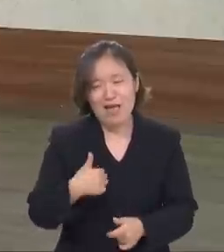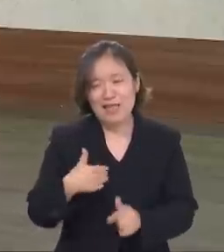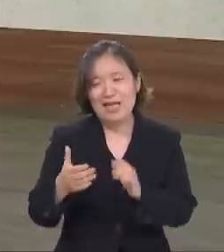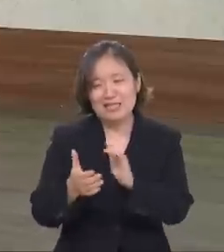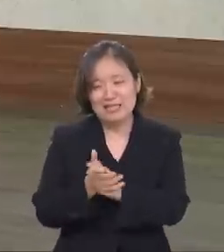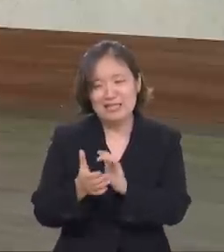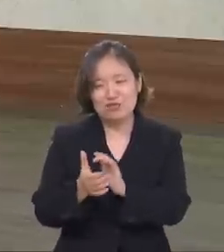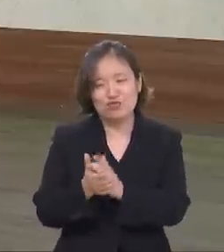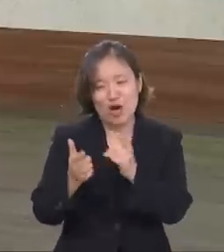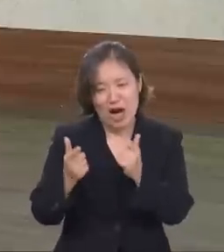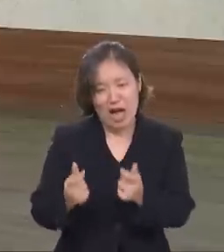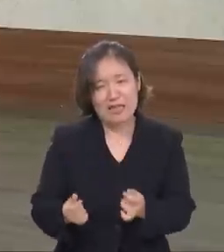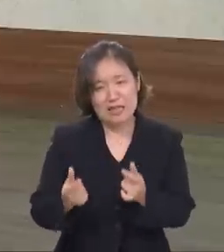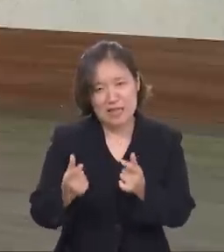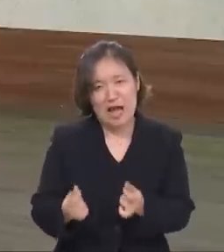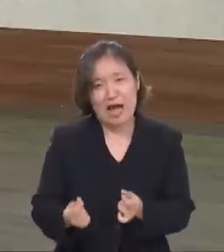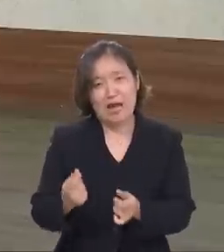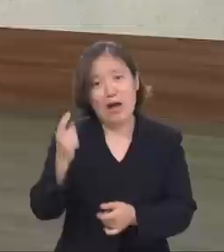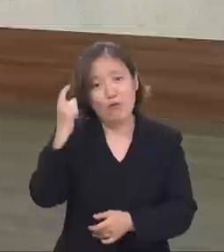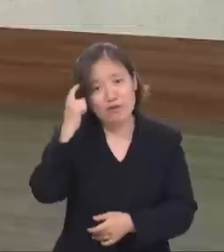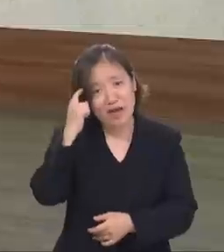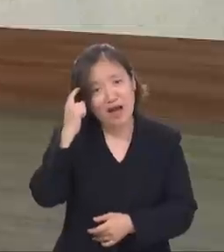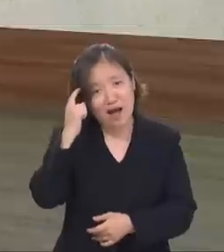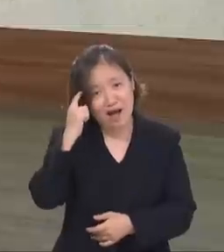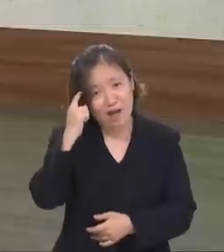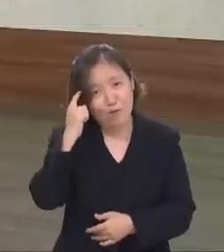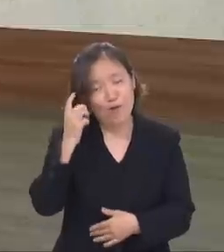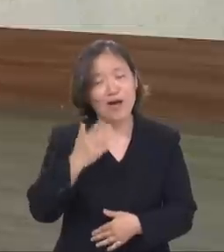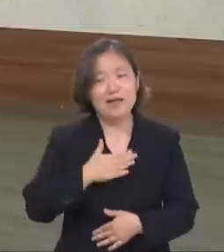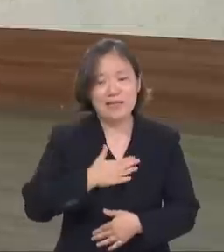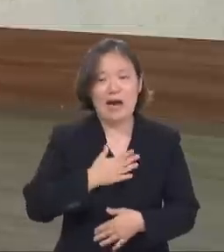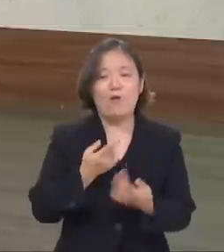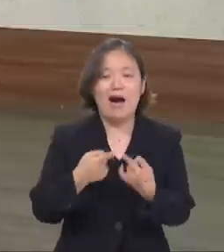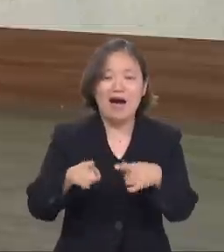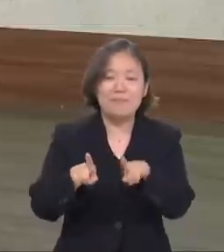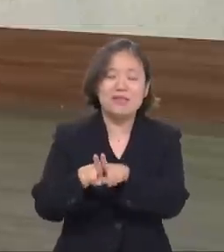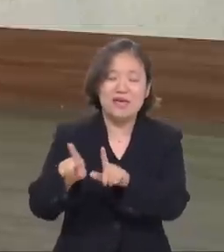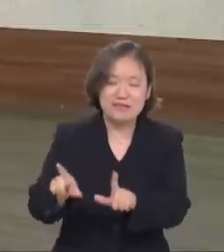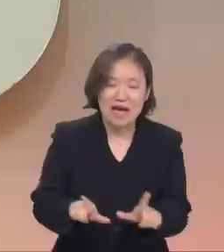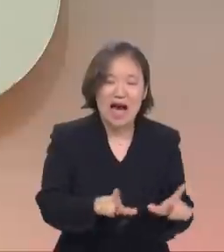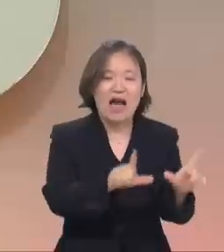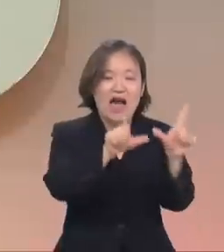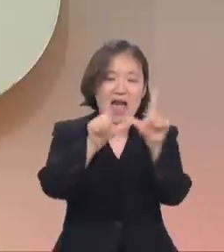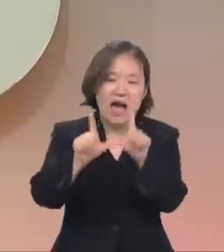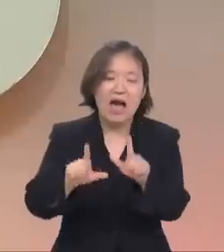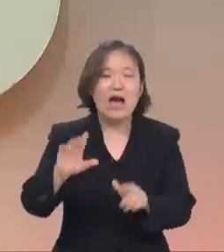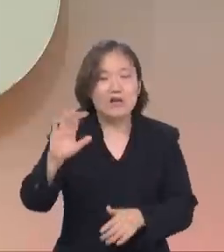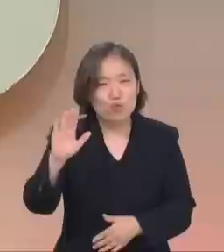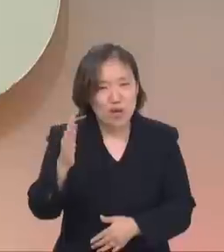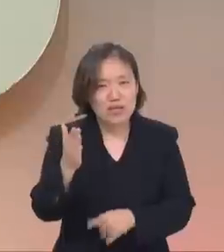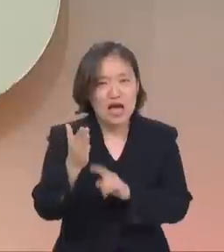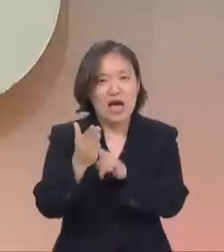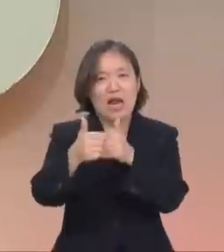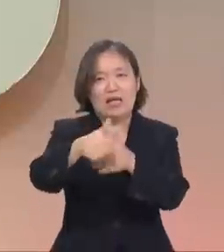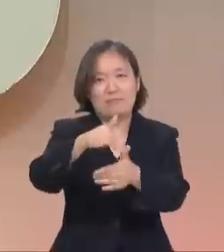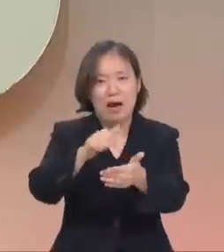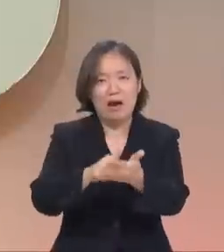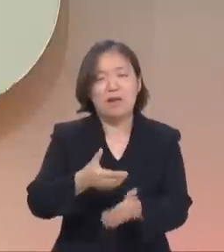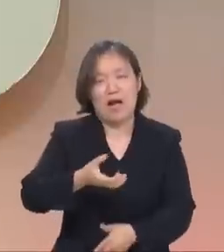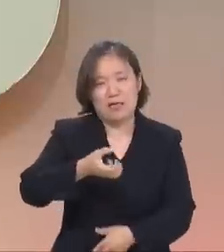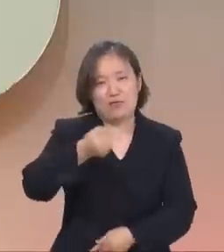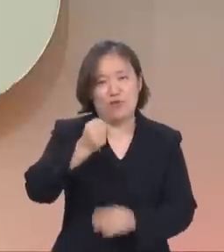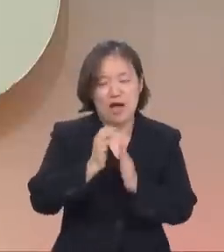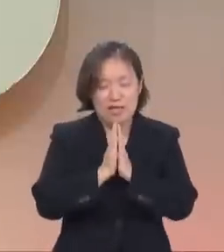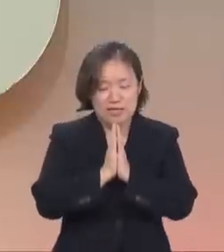도반이고 나와 함께 같이 가야 할 존재다라는 마음으로 기도하고 기도했다고